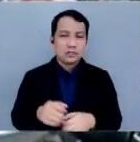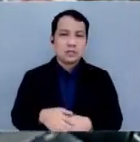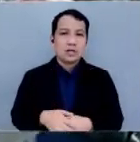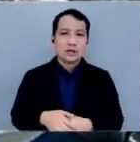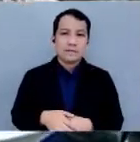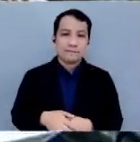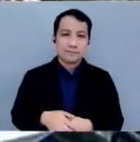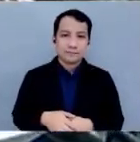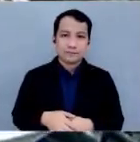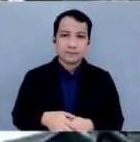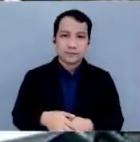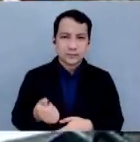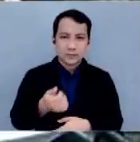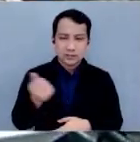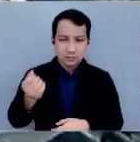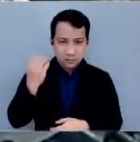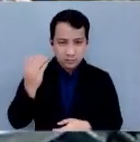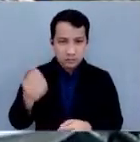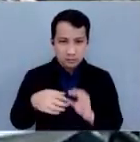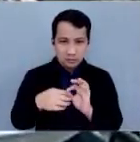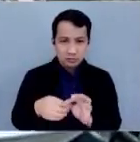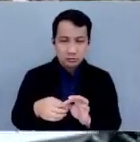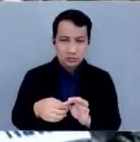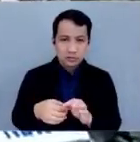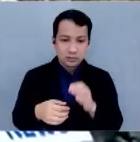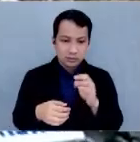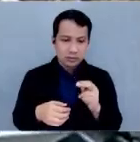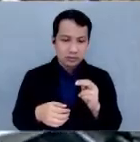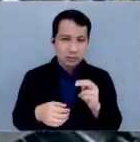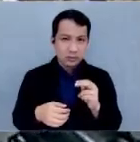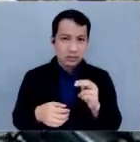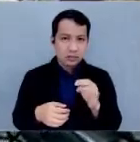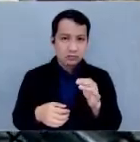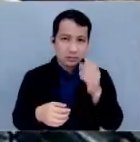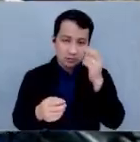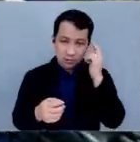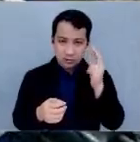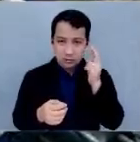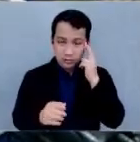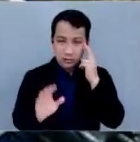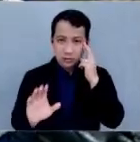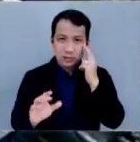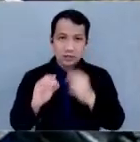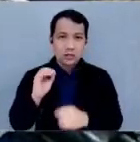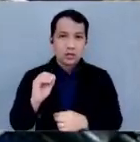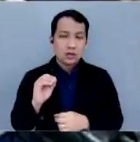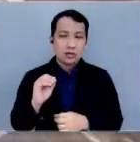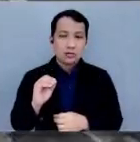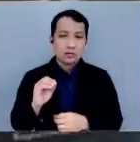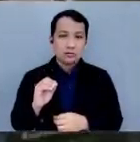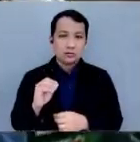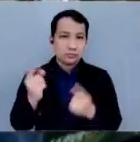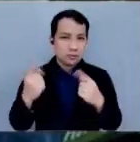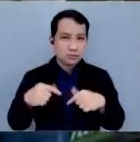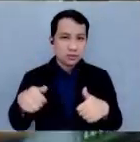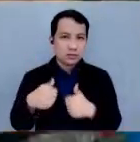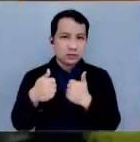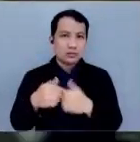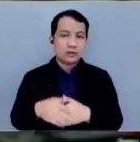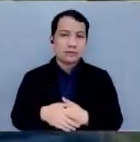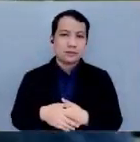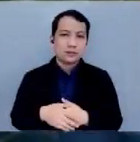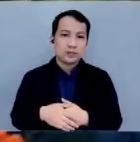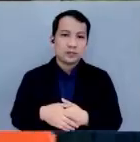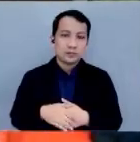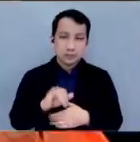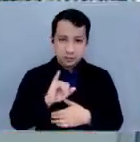other agencies or entities, no, ang ating layunin talaga is zero incident or accidents. Kung ang ilan